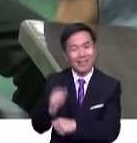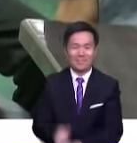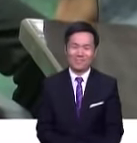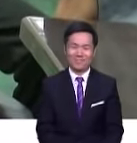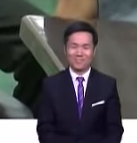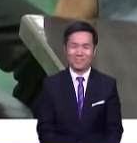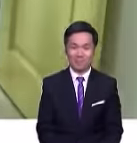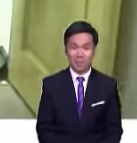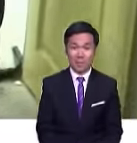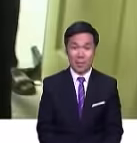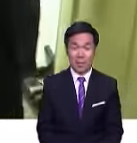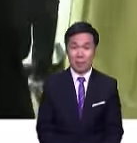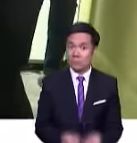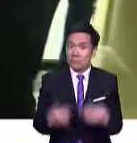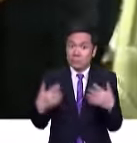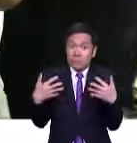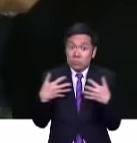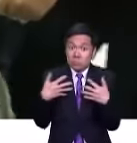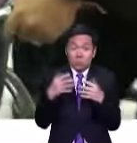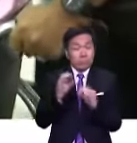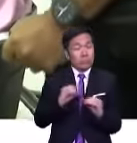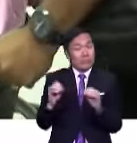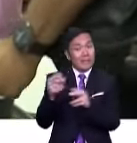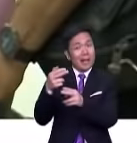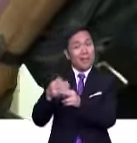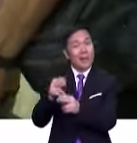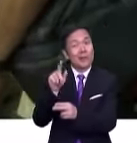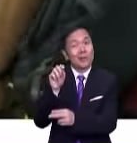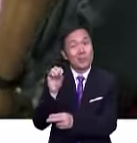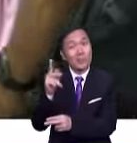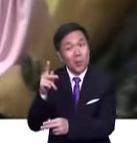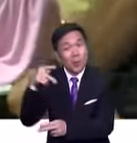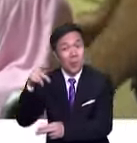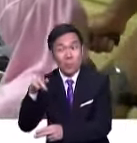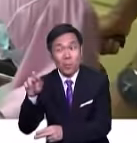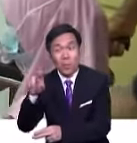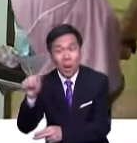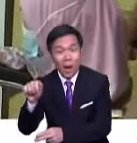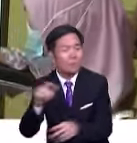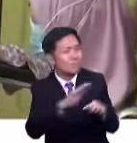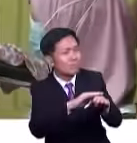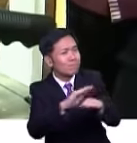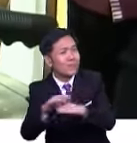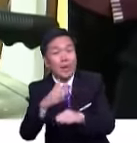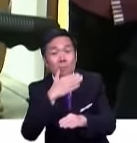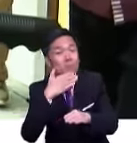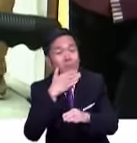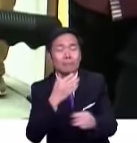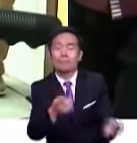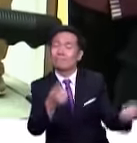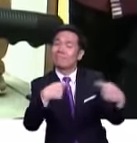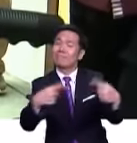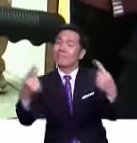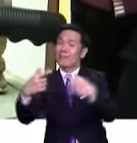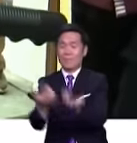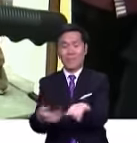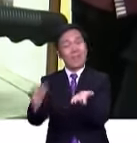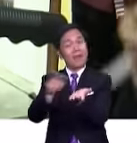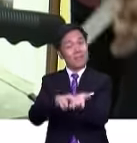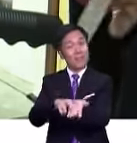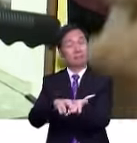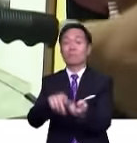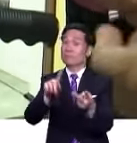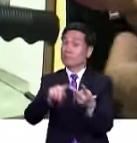Baik, tanpa rasa gentar, Tok Pora sebaliknya mengajak anak muda sama-sama menyahut saranan kerajaan mendaftar seterusnya